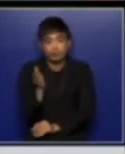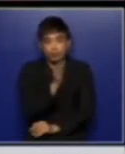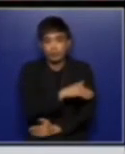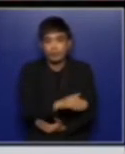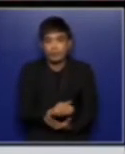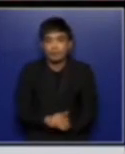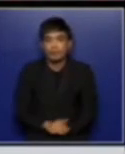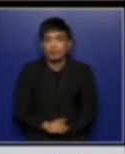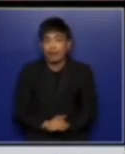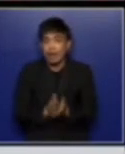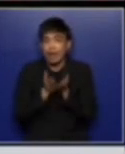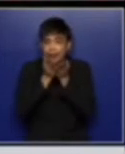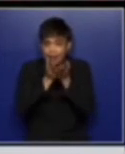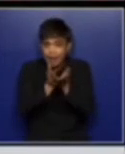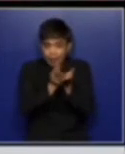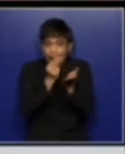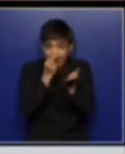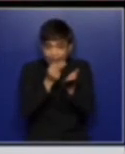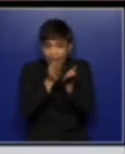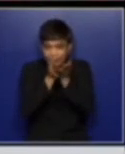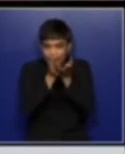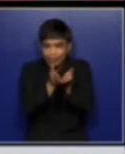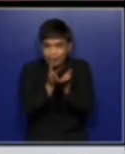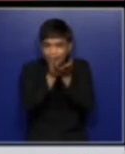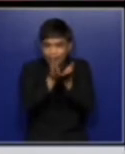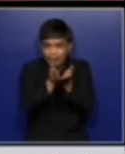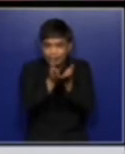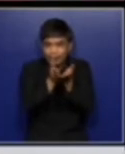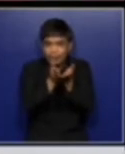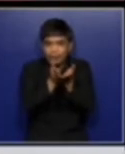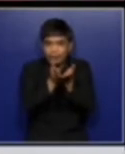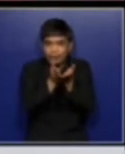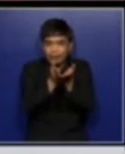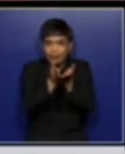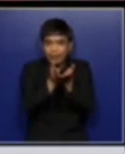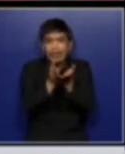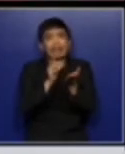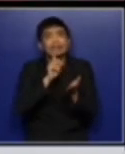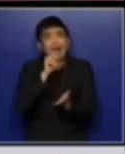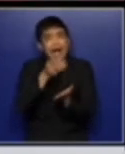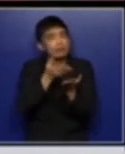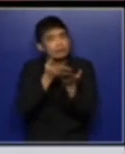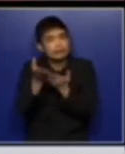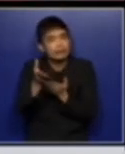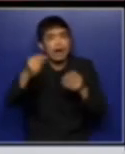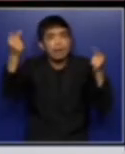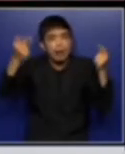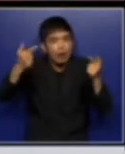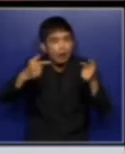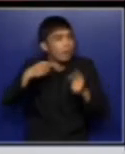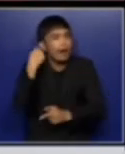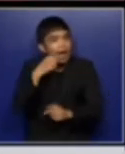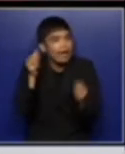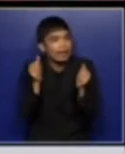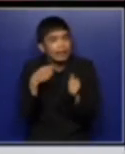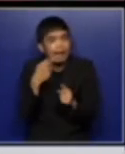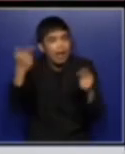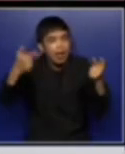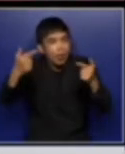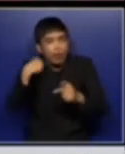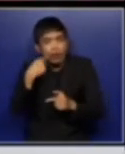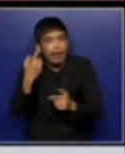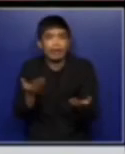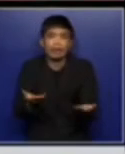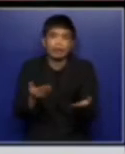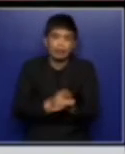ยไอเรือดำน้ำนี่แหละครับเนี่ยถามบอกว่าท่านจะซื้อไปลบกับใครครับวันนี้เนี่ย